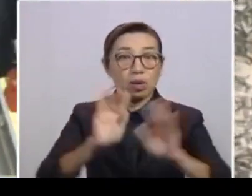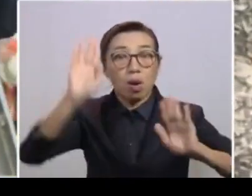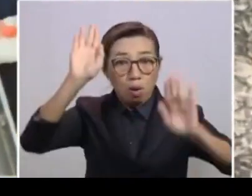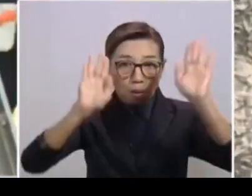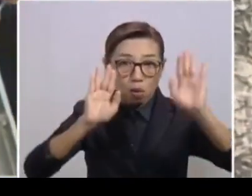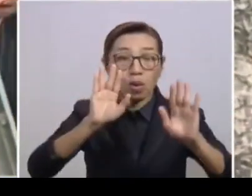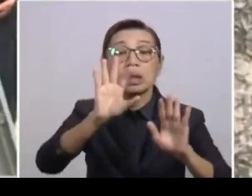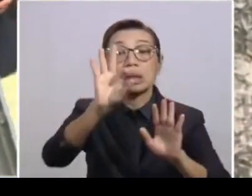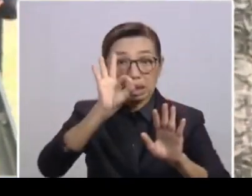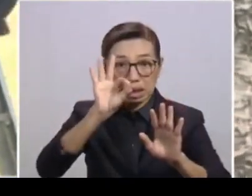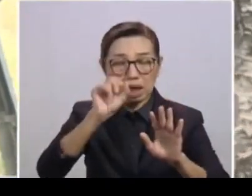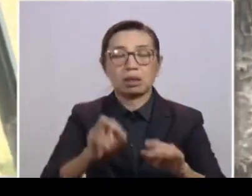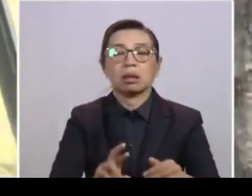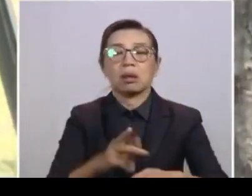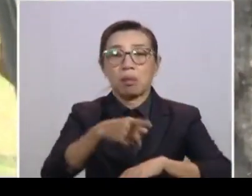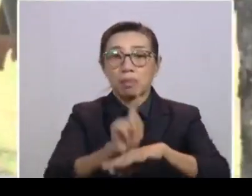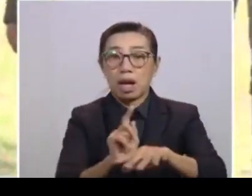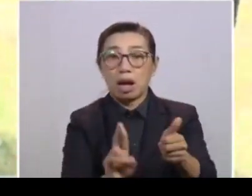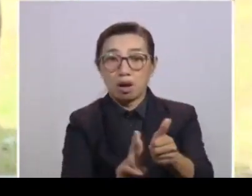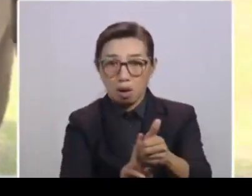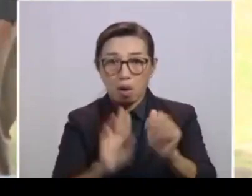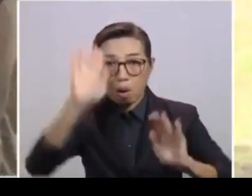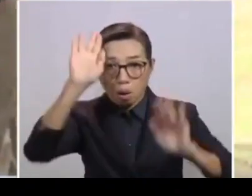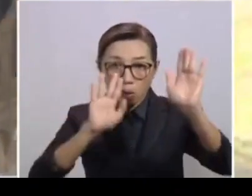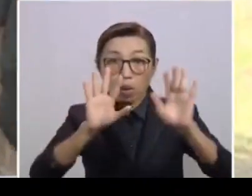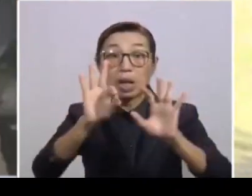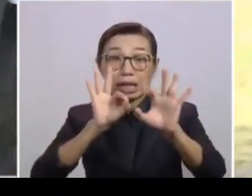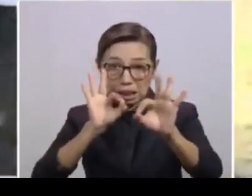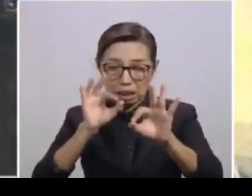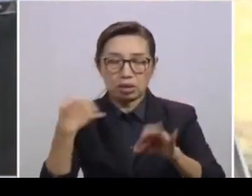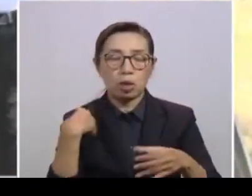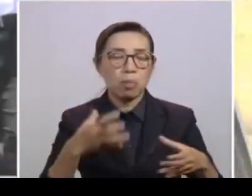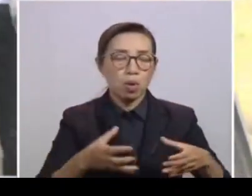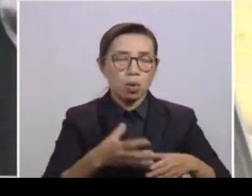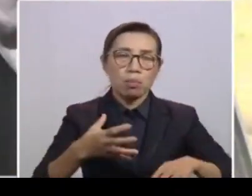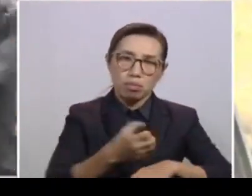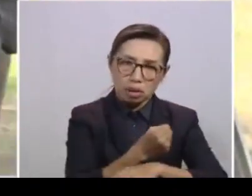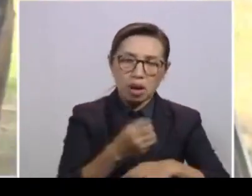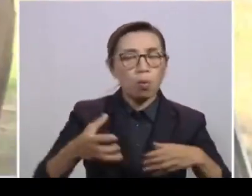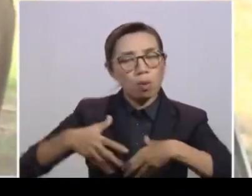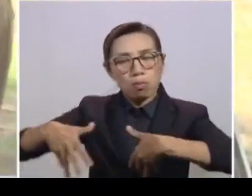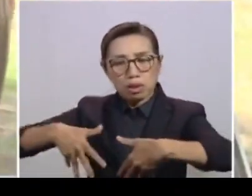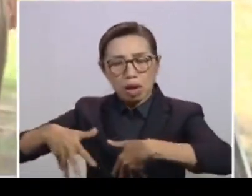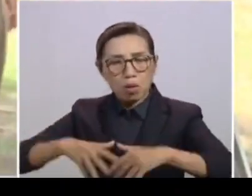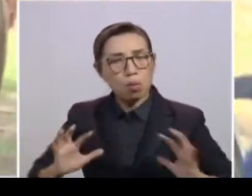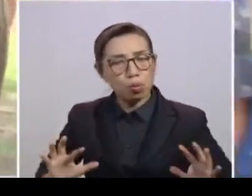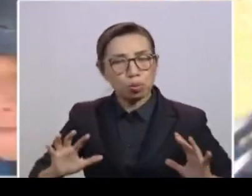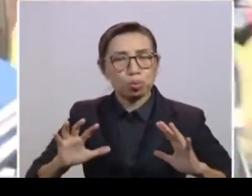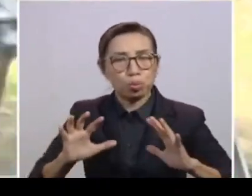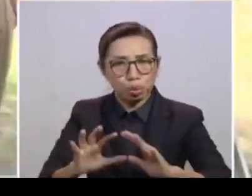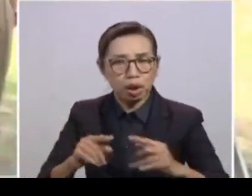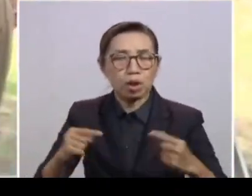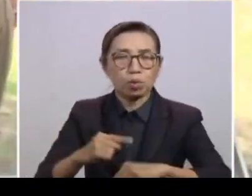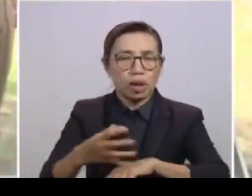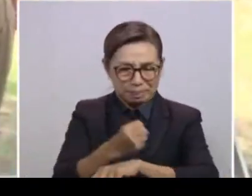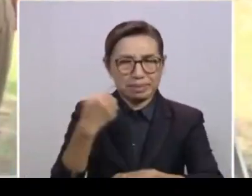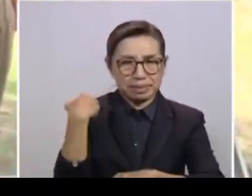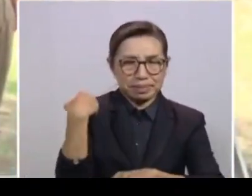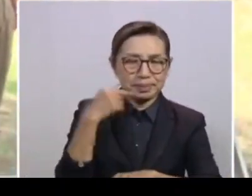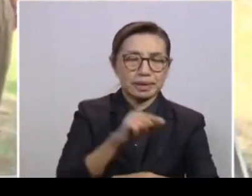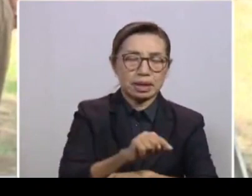ราษฎรและรองประธานสภาผู้แทนราษฎรก็จะมีกลุ่มการเมืองกลุ่มชุมนุมต่างๆที่จะมาเรียกร้องทางการเมืองเป็นจำนวนมาก